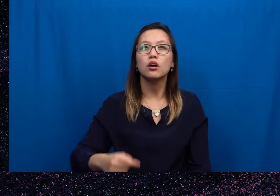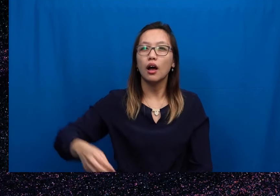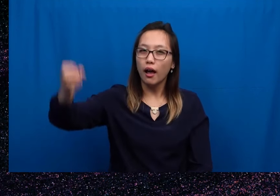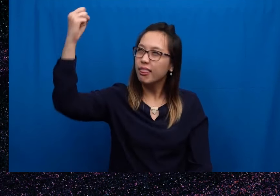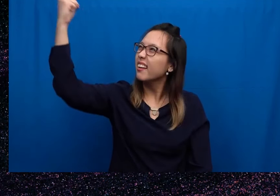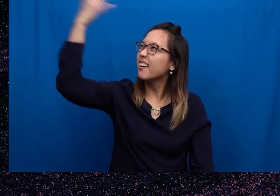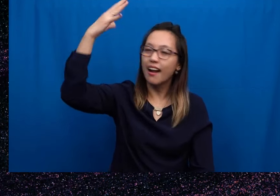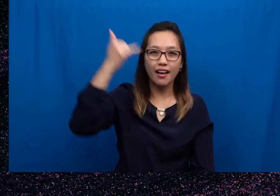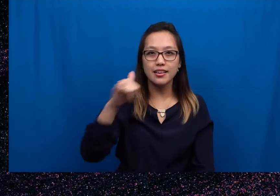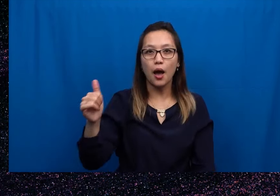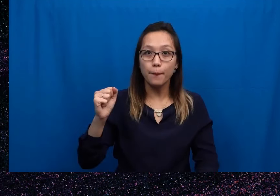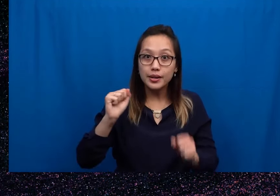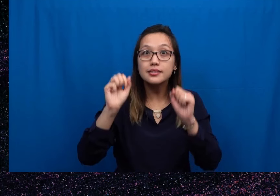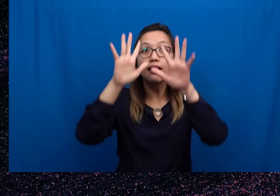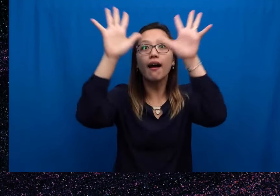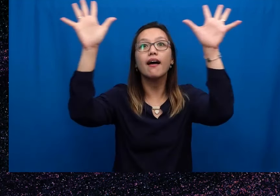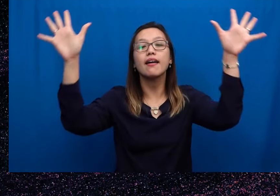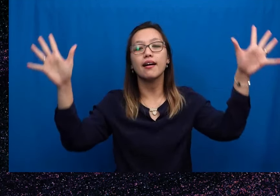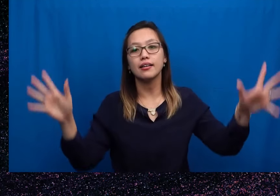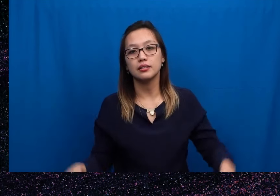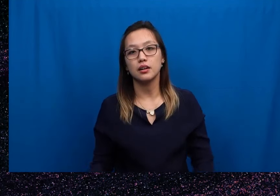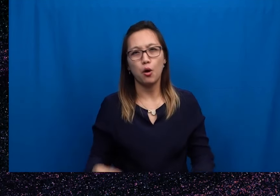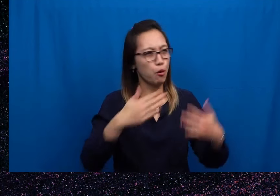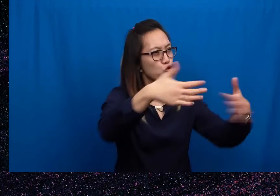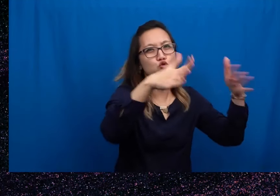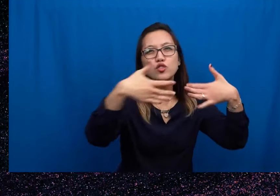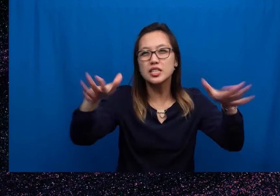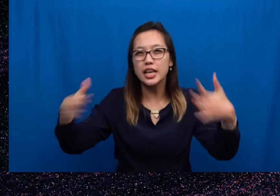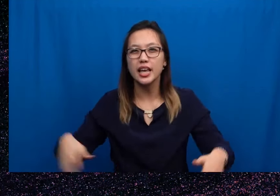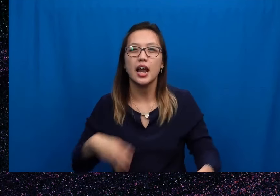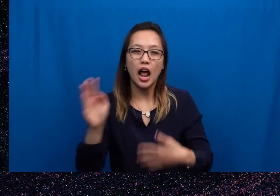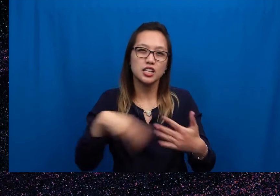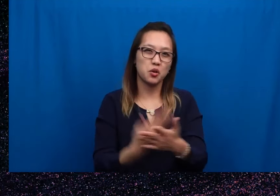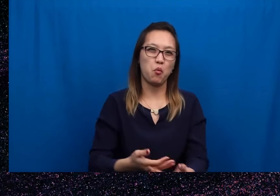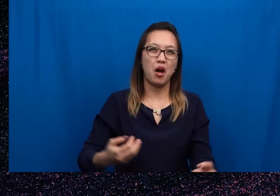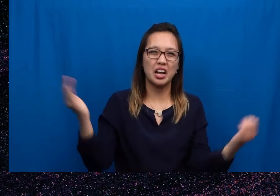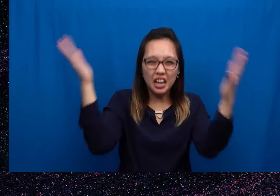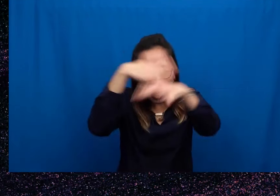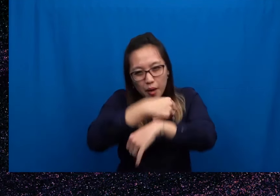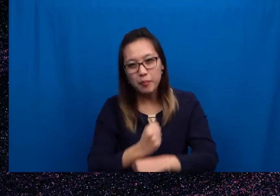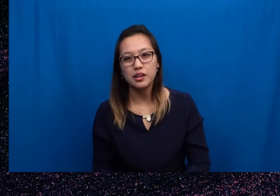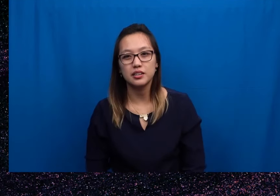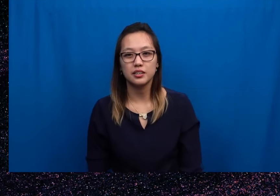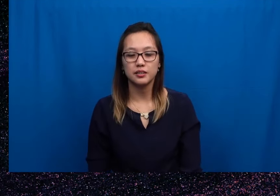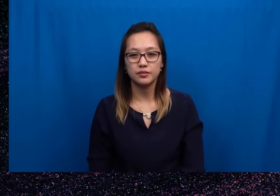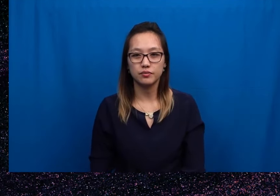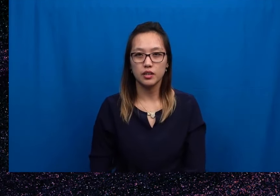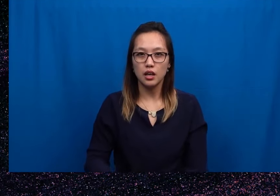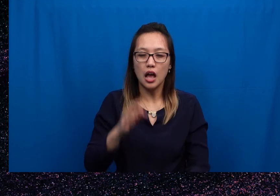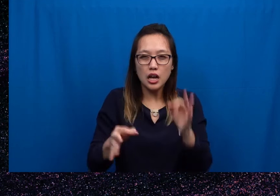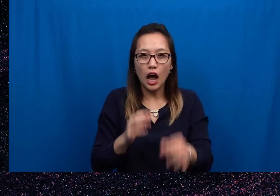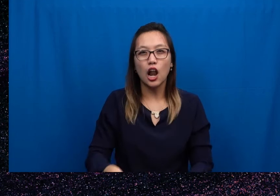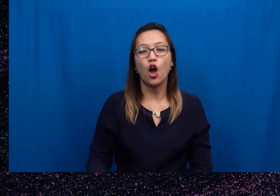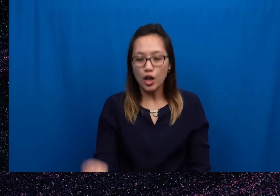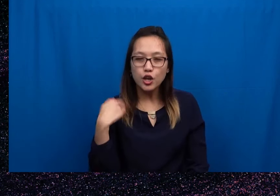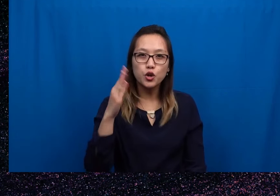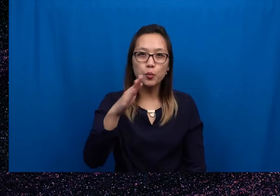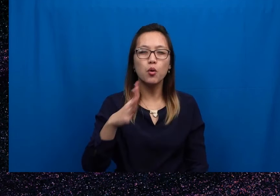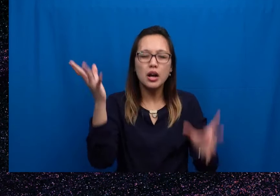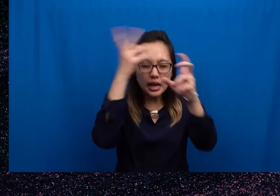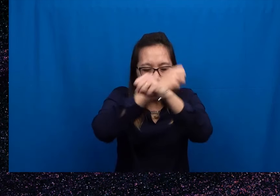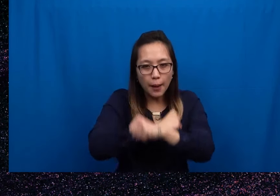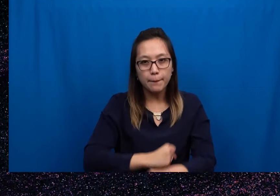untuk mengusir semua kegelapan. Kalau hidupmu di depan ini sepertinya gelap, tetap